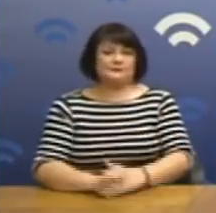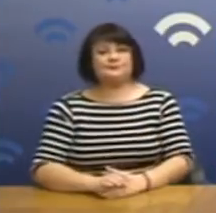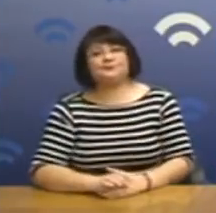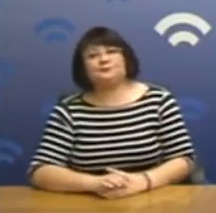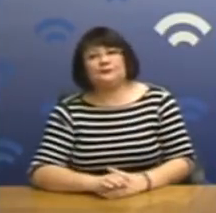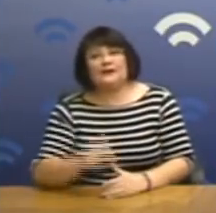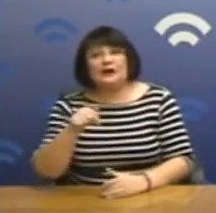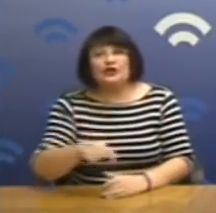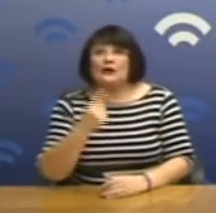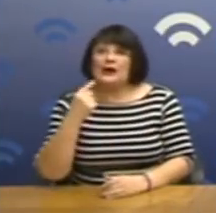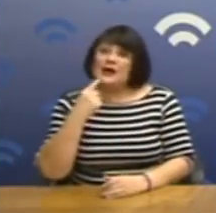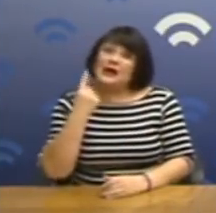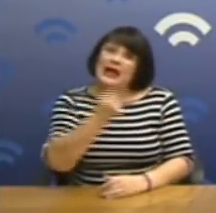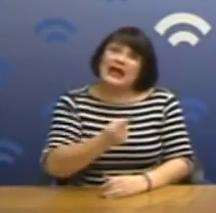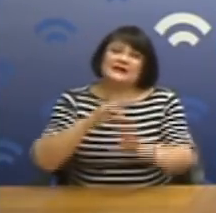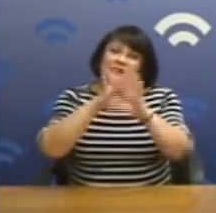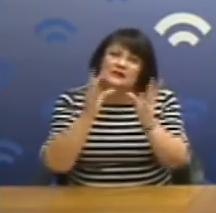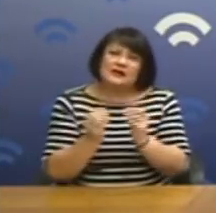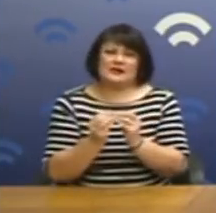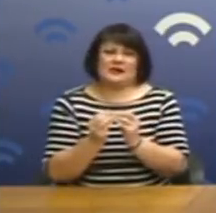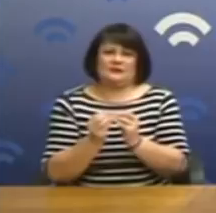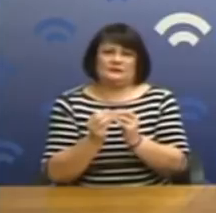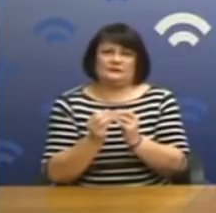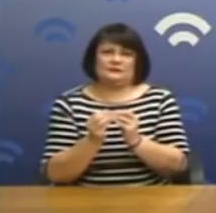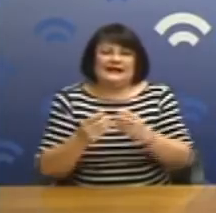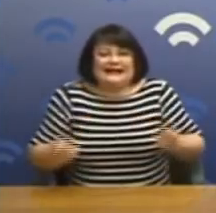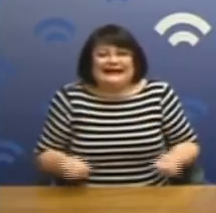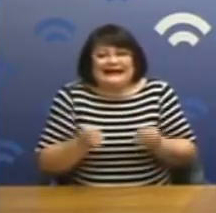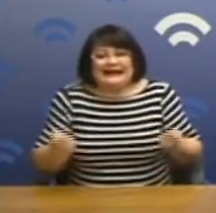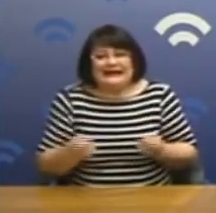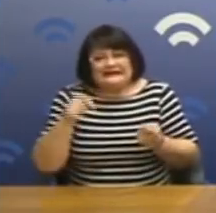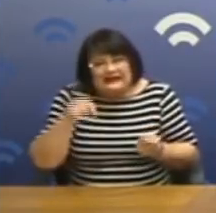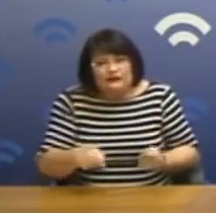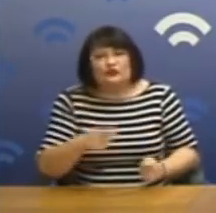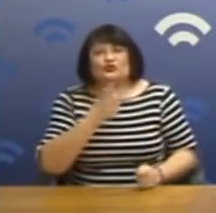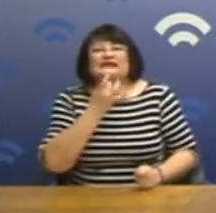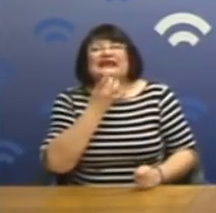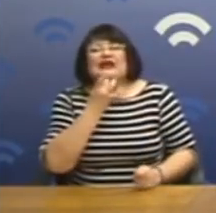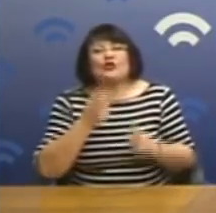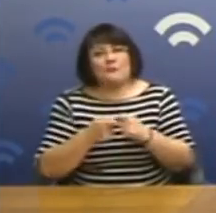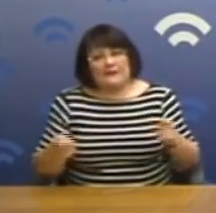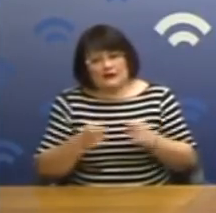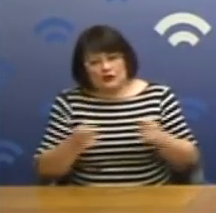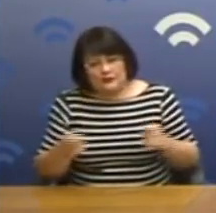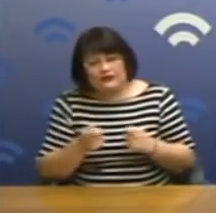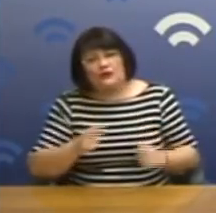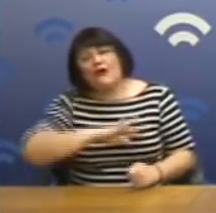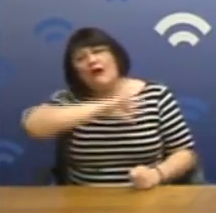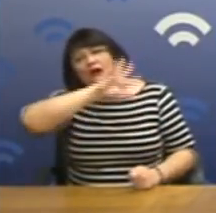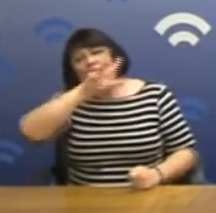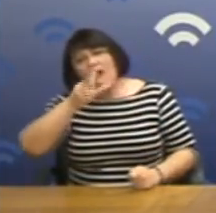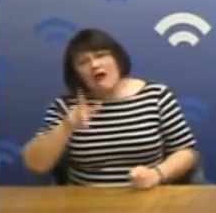Τώρα εσείς επιβάλλετε ακόμα πιο γενικευμένη χρήση του επαχθούς αυτού μέτρου, που μπορεί να φτάσει μέχρι και